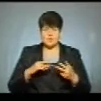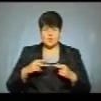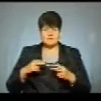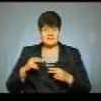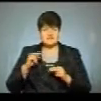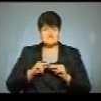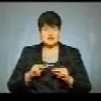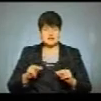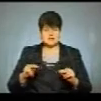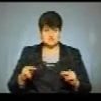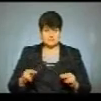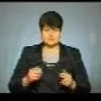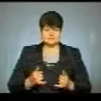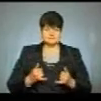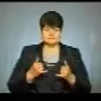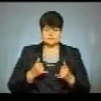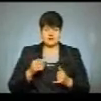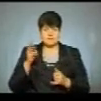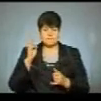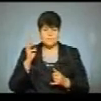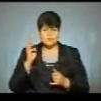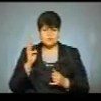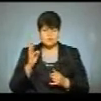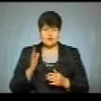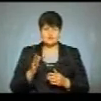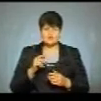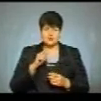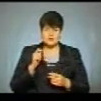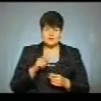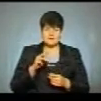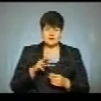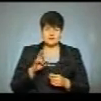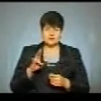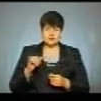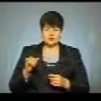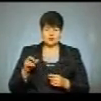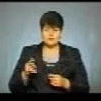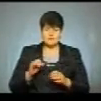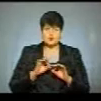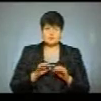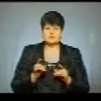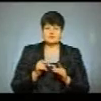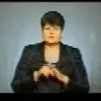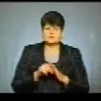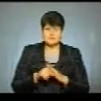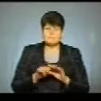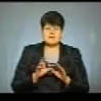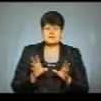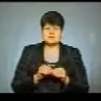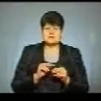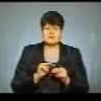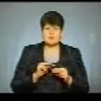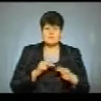викладачами. Надзвичайний і повноважний посол Литовської Республіки в Україні Маріус Януконіс пояснив, чому співпраця між навчальними закладами Литви